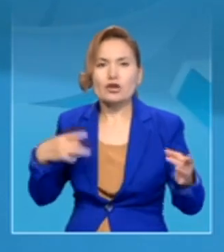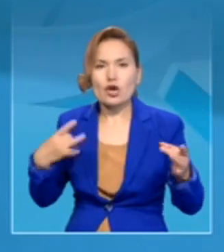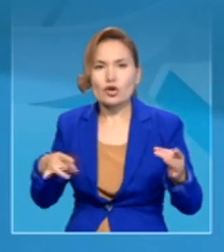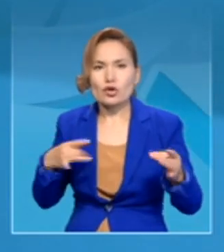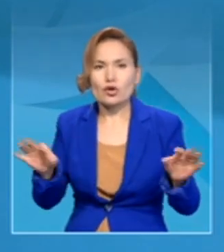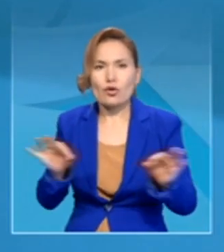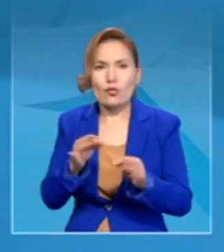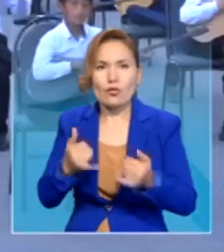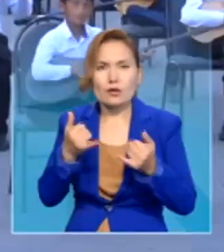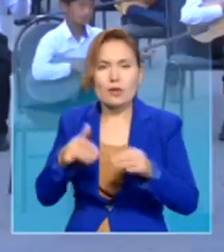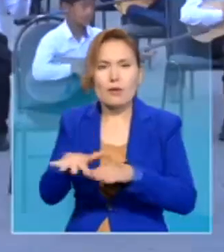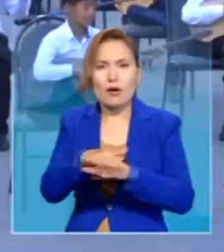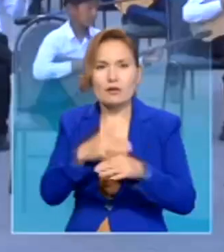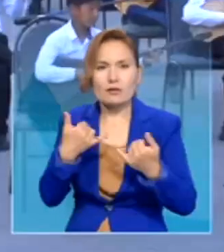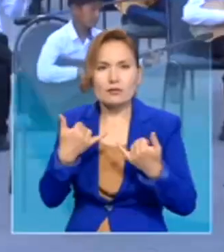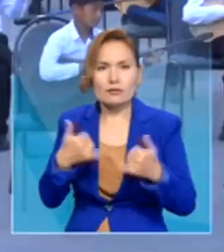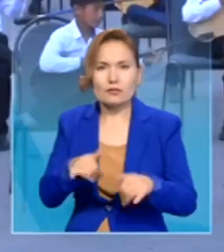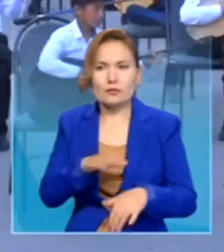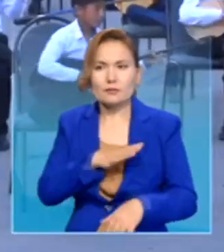етті.